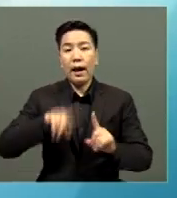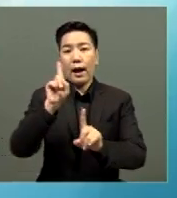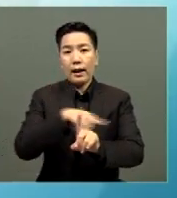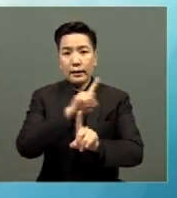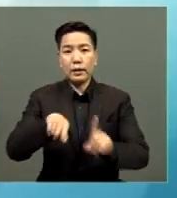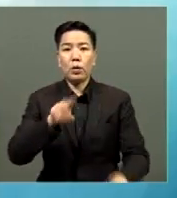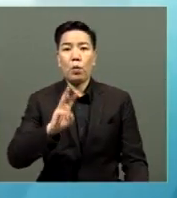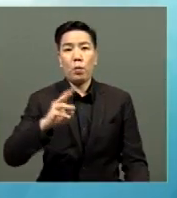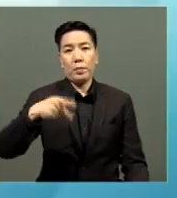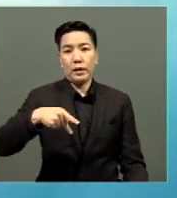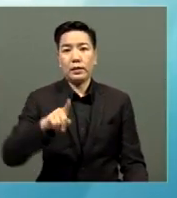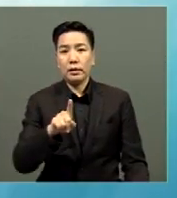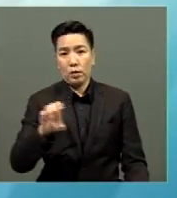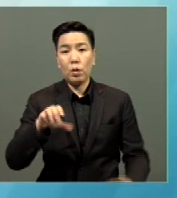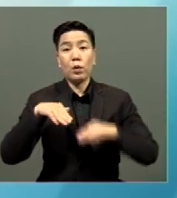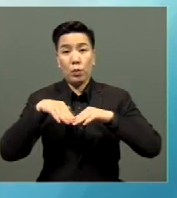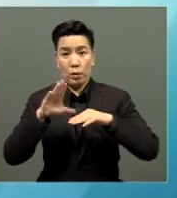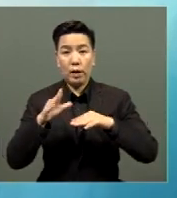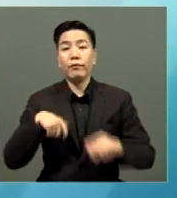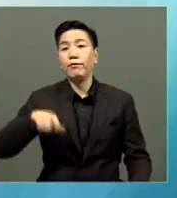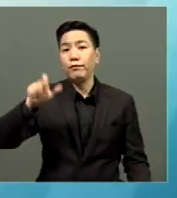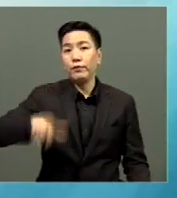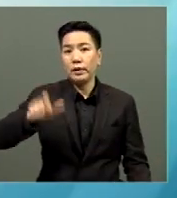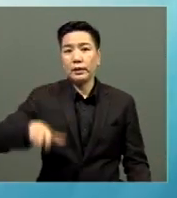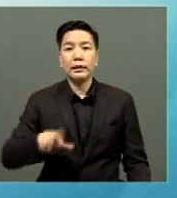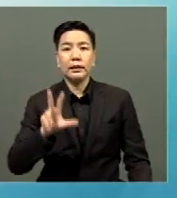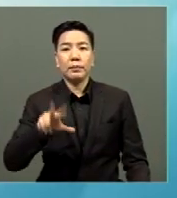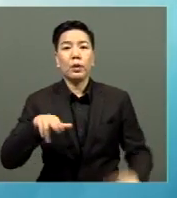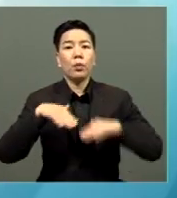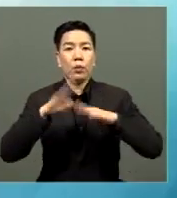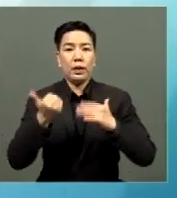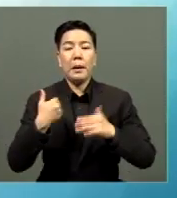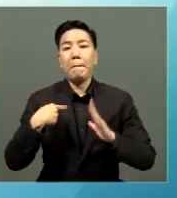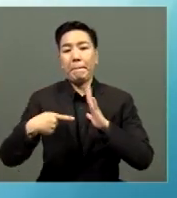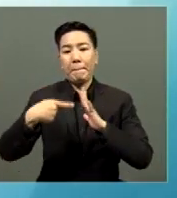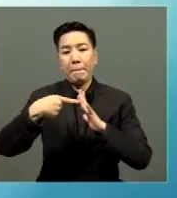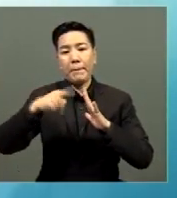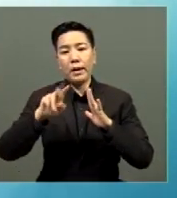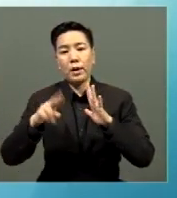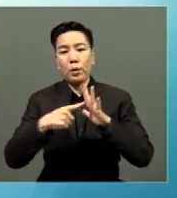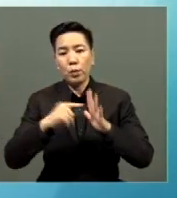เศษนะครับแล้วก็รัสเซียหมื่นห้าร้อยกว่านะครับสาระชนาจักเป็น6,000 100กว่าแล้วก็ฝรั่งเศสประมาณ 3000กว่าที่เหลือคือเปรูอินเดีย